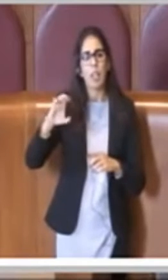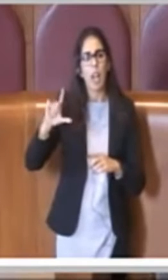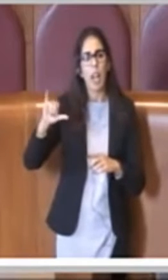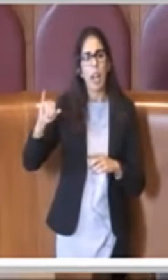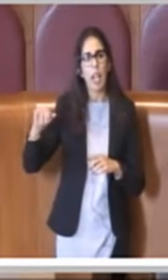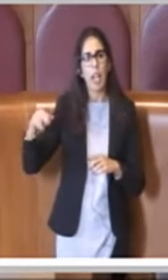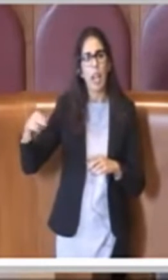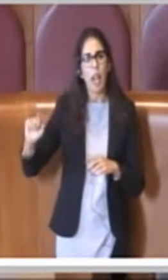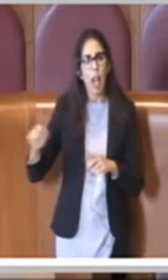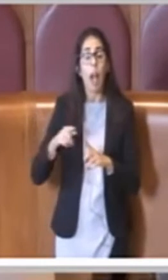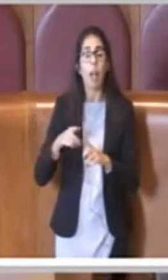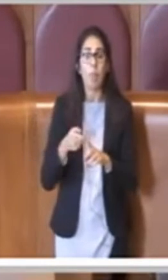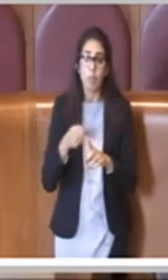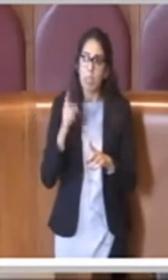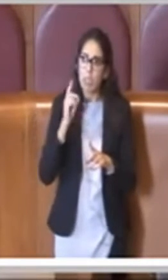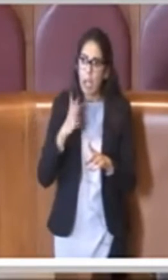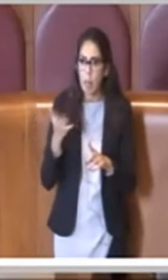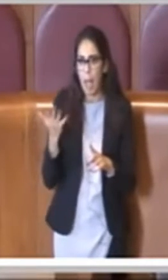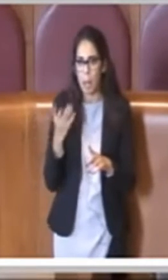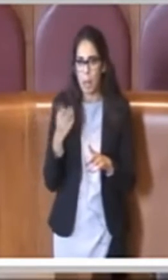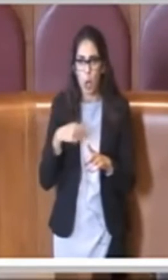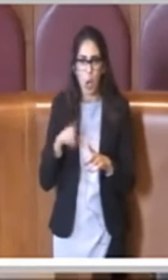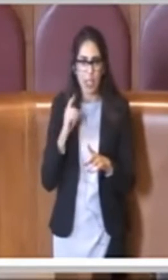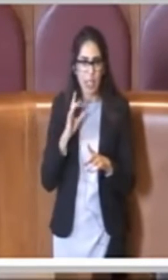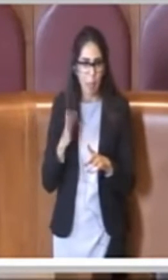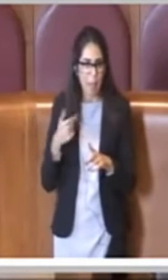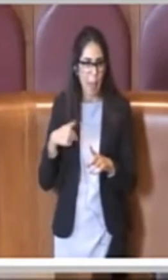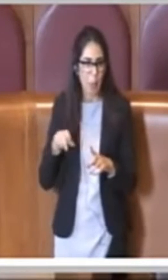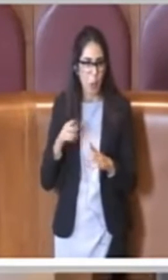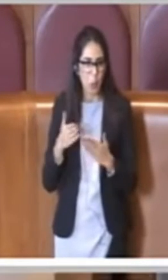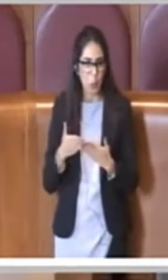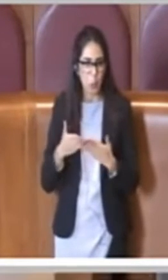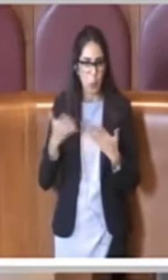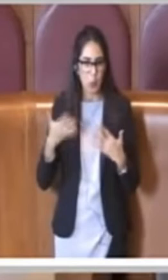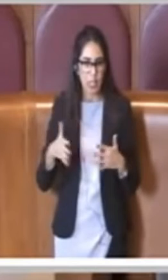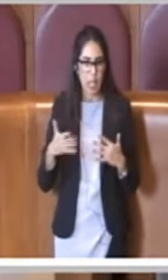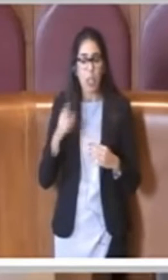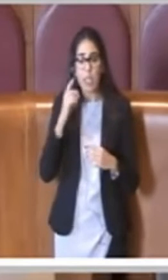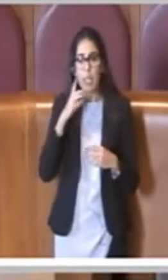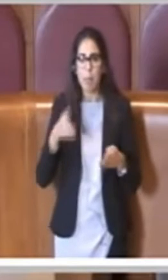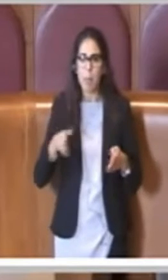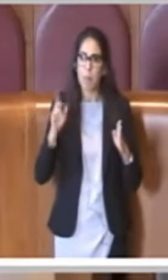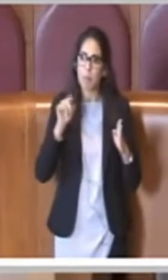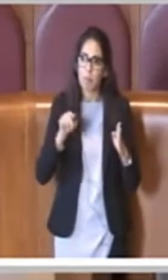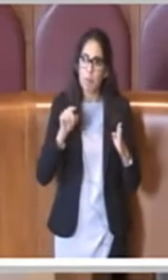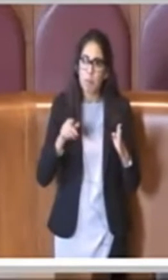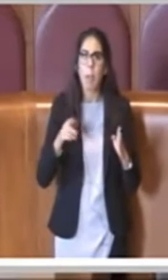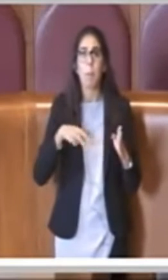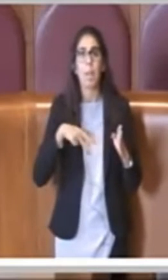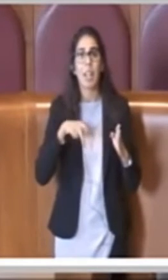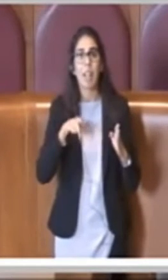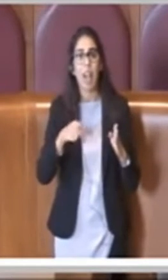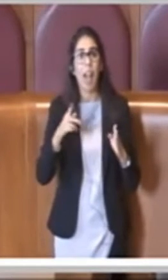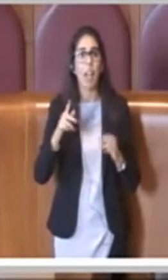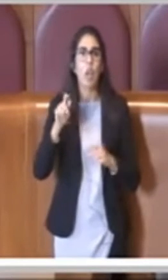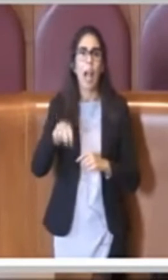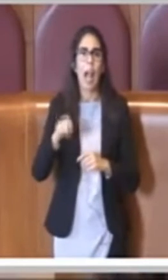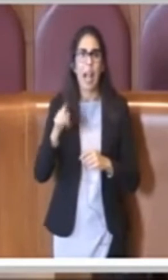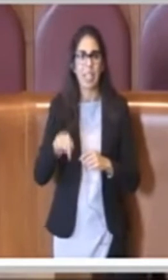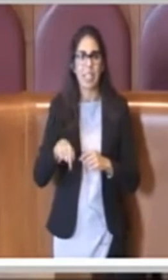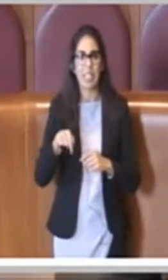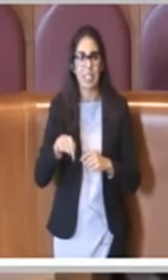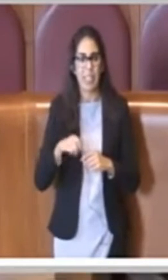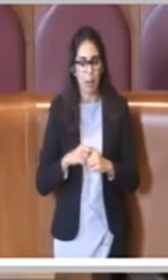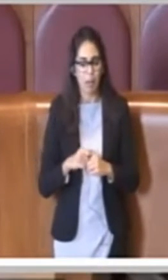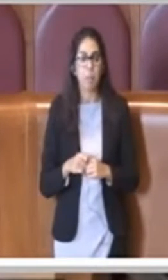lo sappiamo, ormai abbiamo studiato e sappiamo che è un immobile privato che è stato messo all'asta.